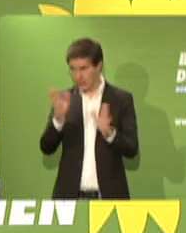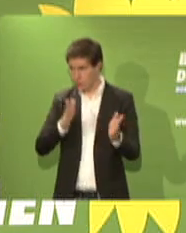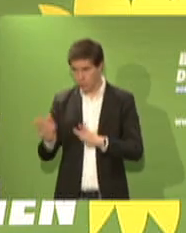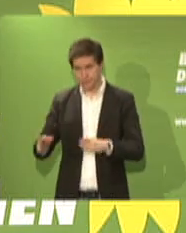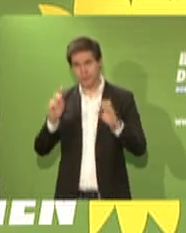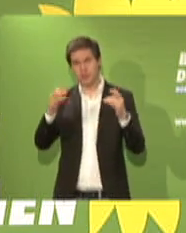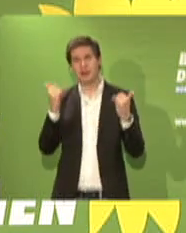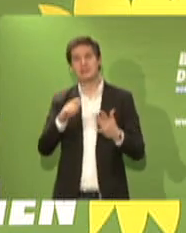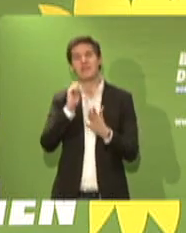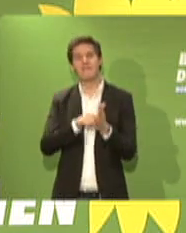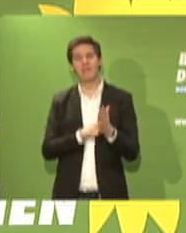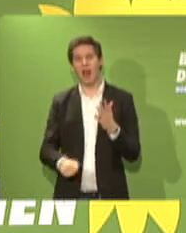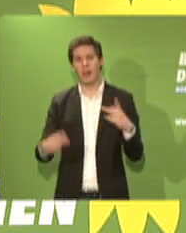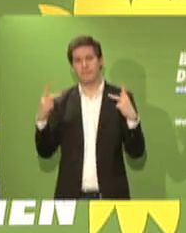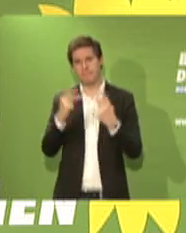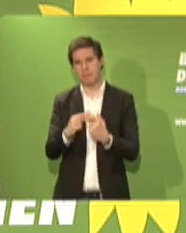Wahlgang.